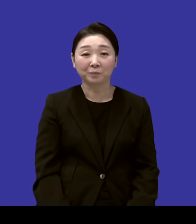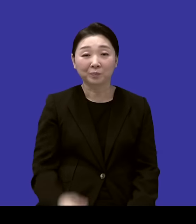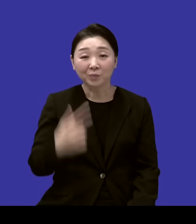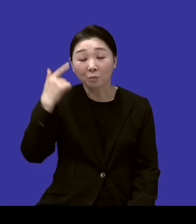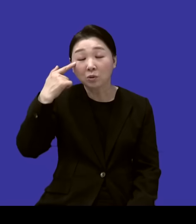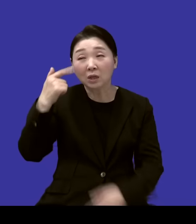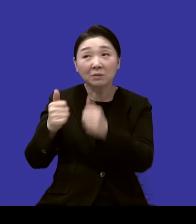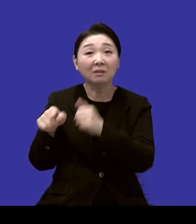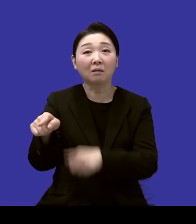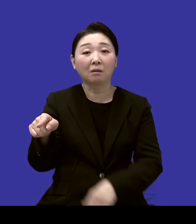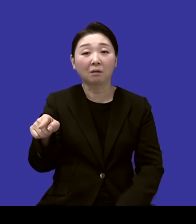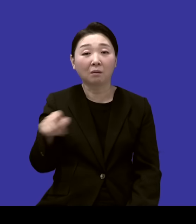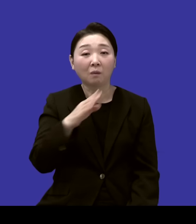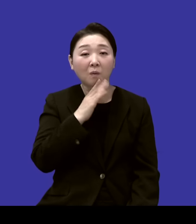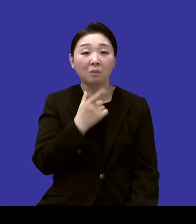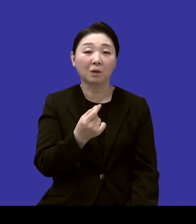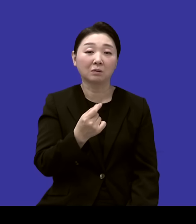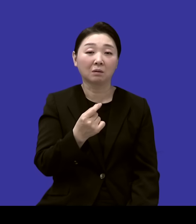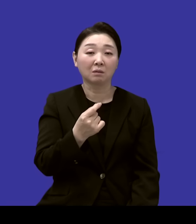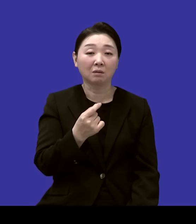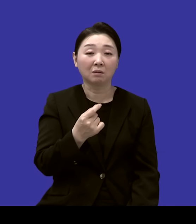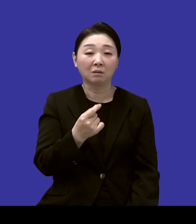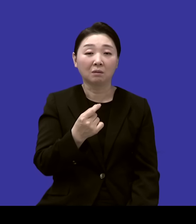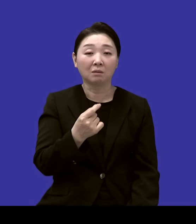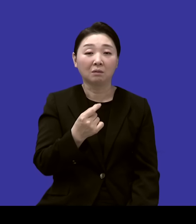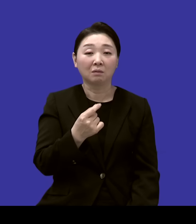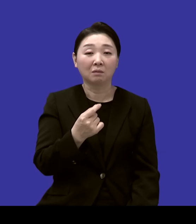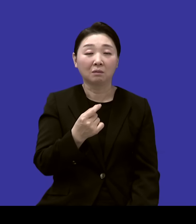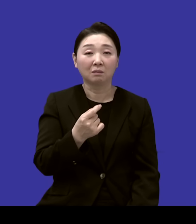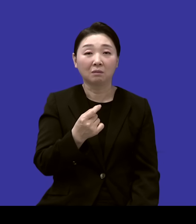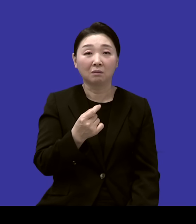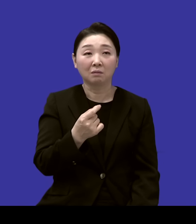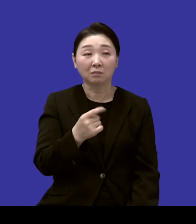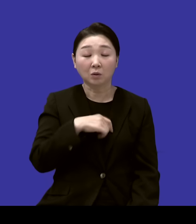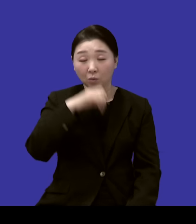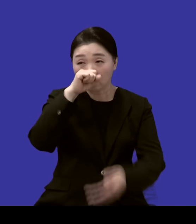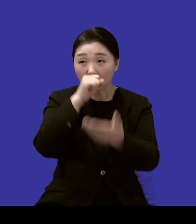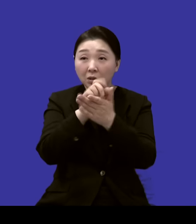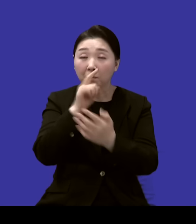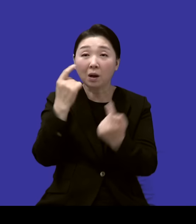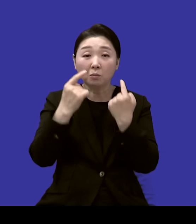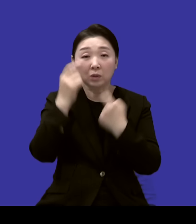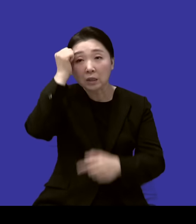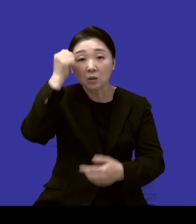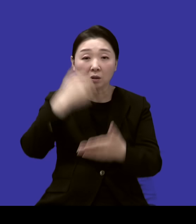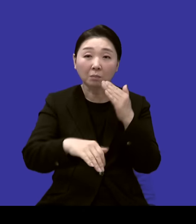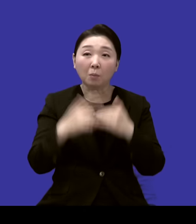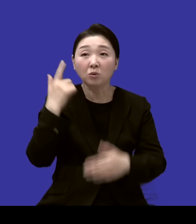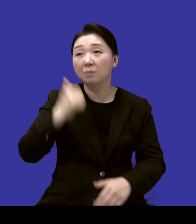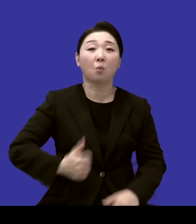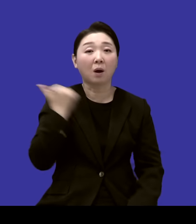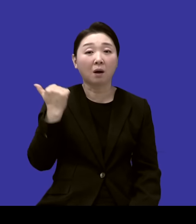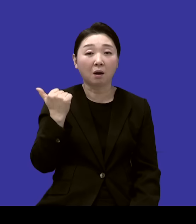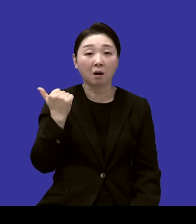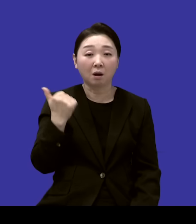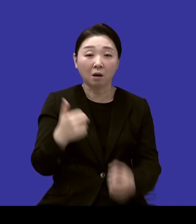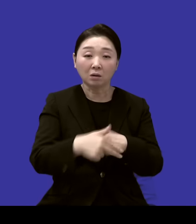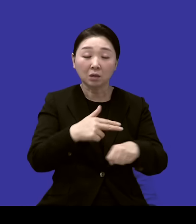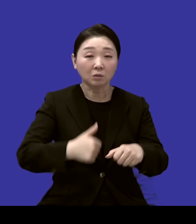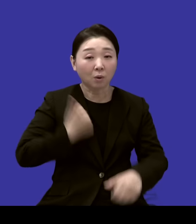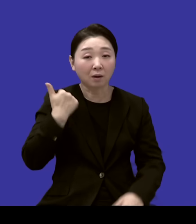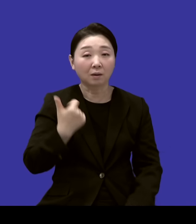시험에 들었겠는데. 오! 맞아요. 그래서 저도 그 정상이란 말보다 기억에 남는 게 목사님이 화를 내시는 거예요. 의사한테 화를 이거